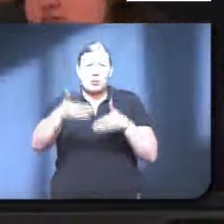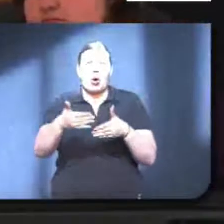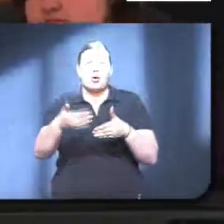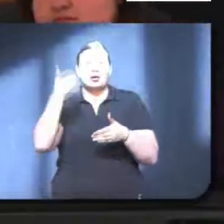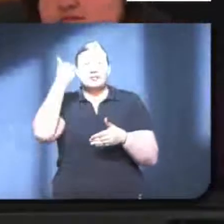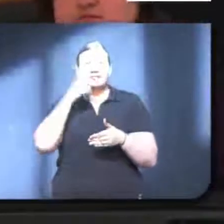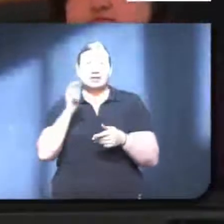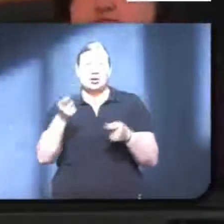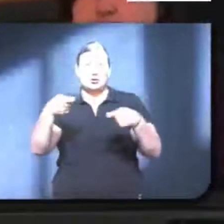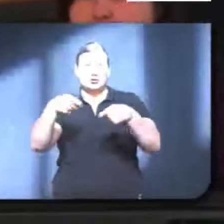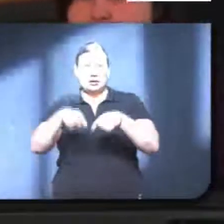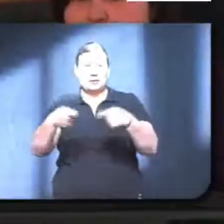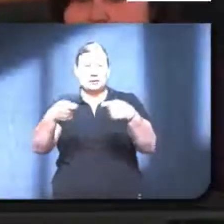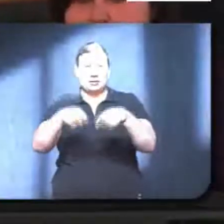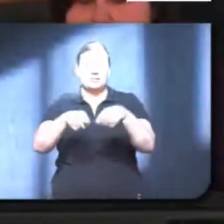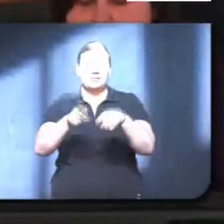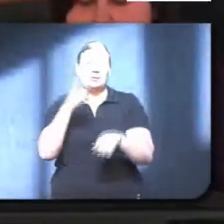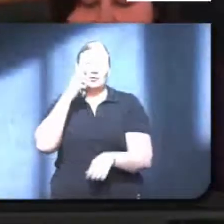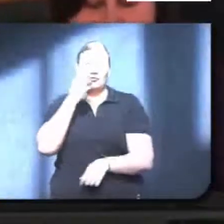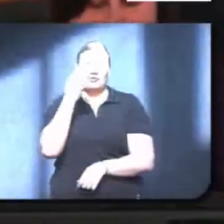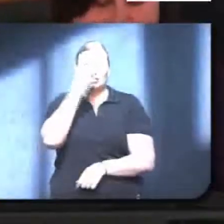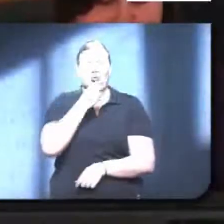hinzukriegen so